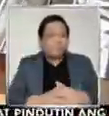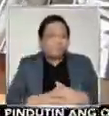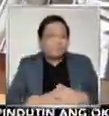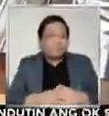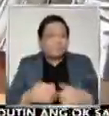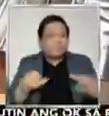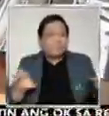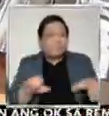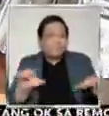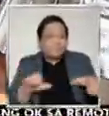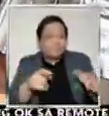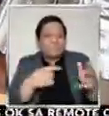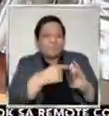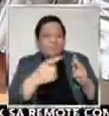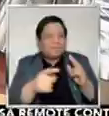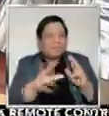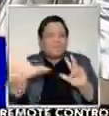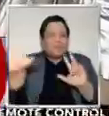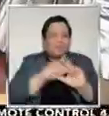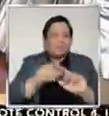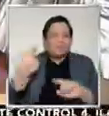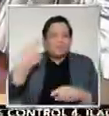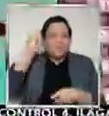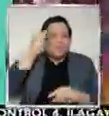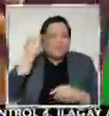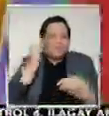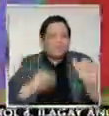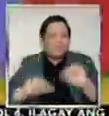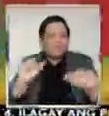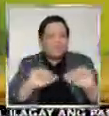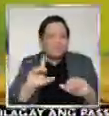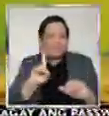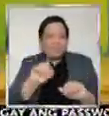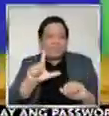para sa parody song ng K-pop hit ng ITZY na Dala Dala.